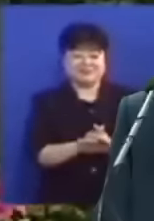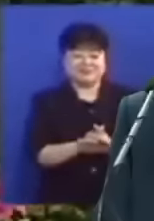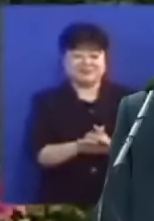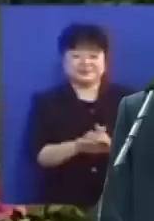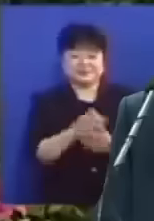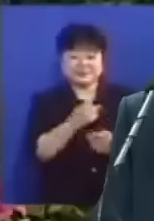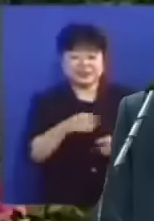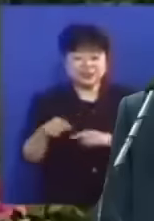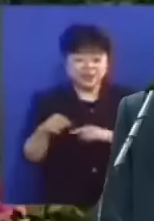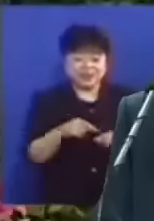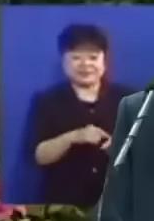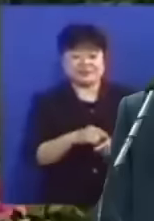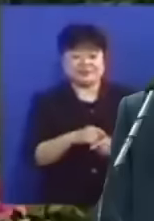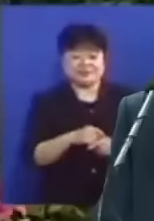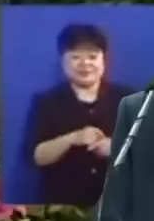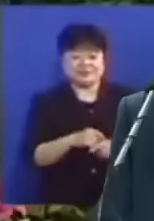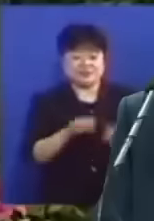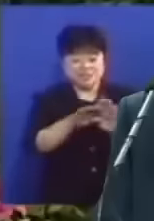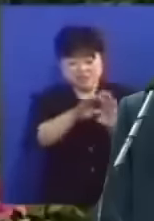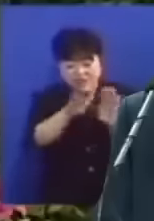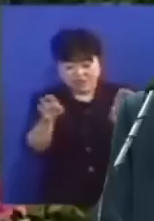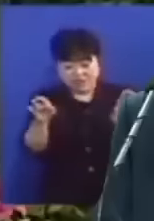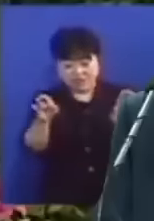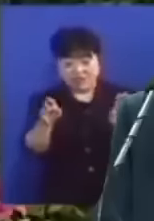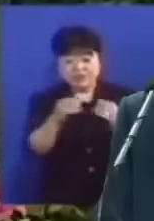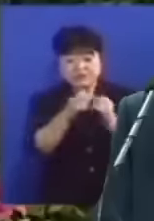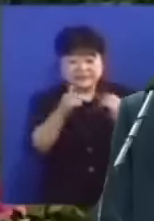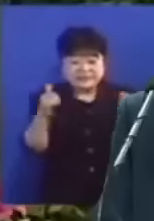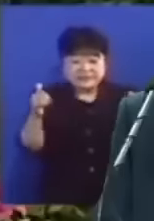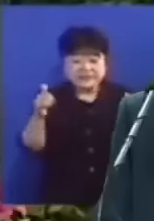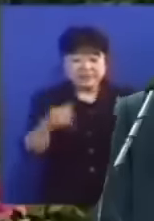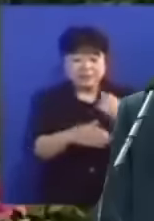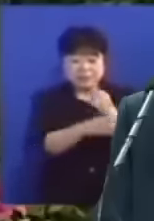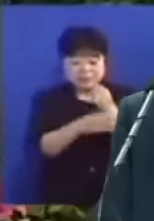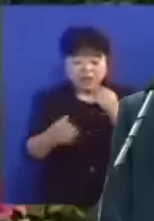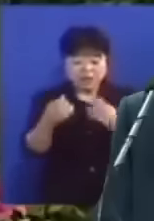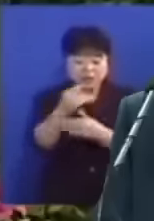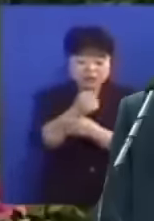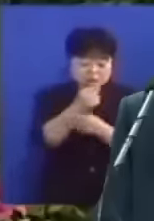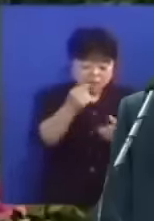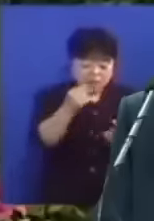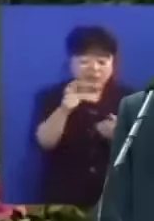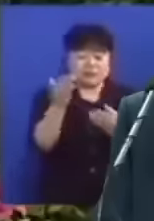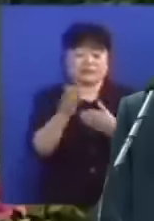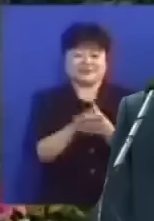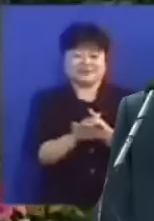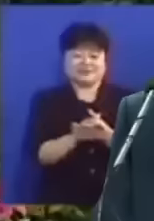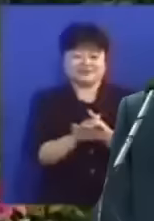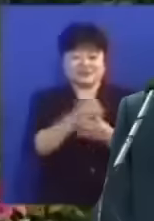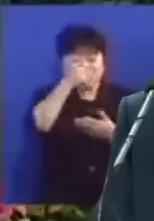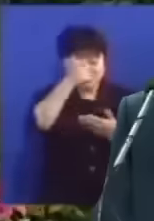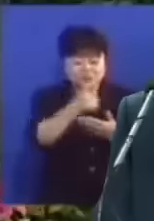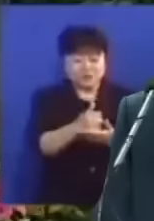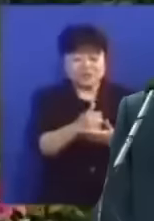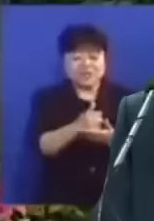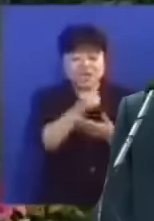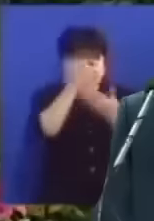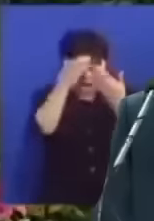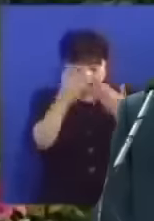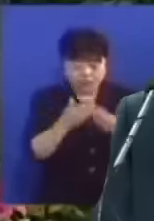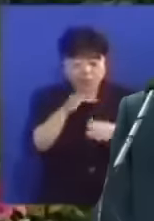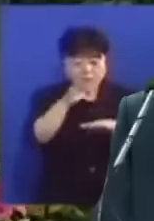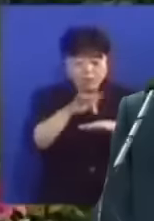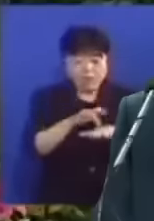사도행전 16장 26절에 문이 곧 다 열리며 모든 사람의 메인 것이 다 벗어진지라. 죄의 감옥, 마귀의